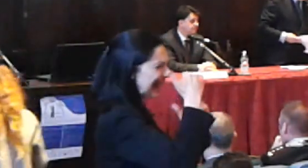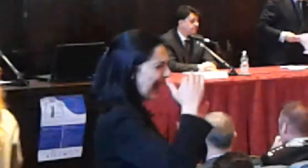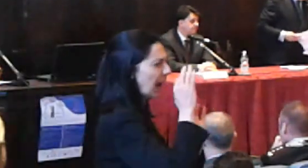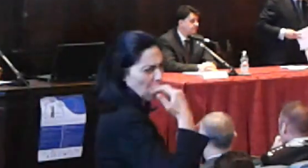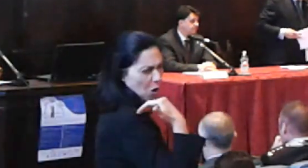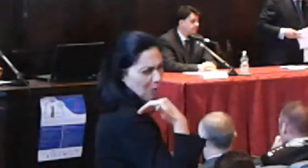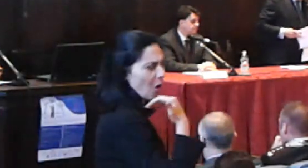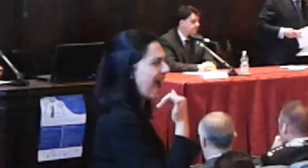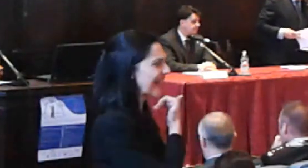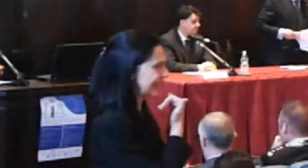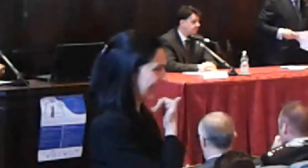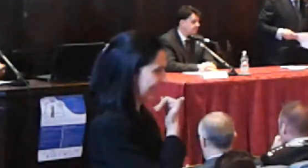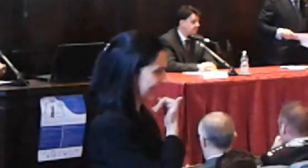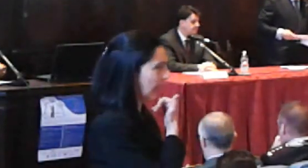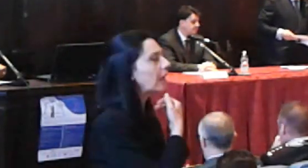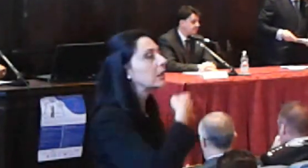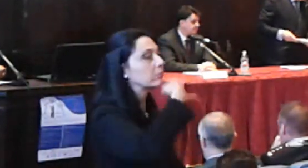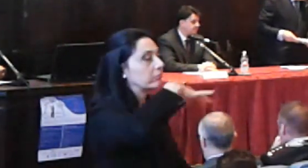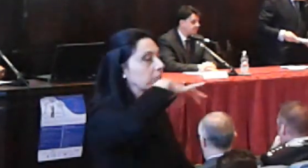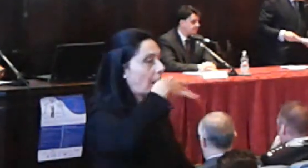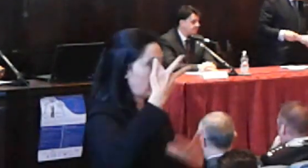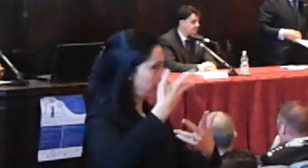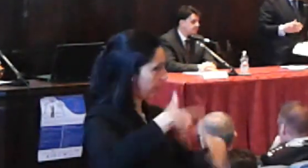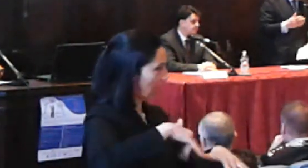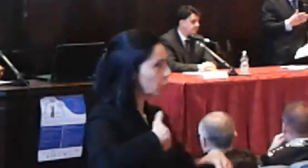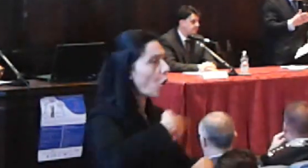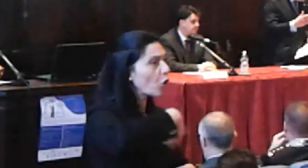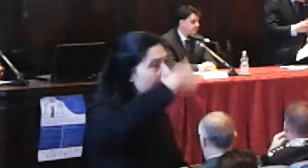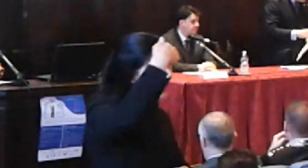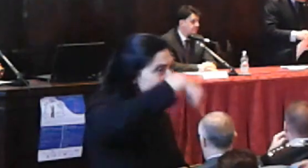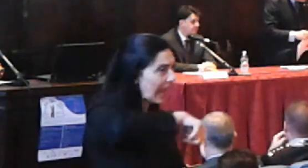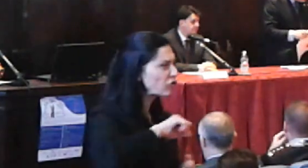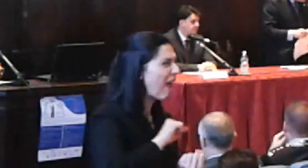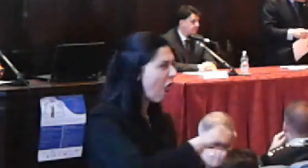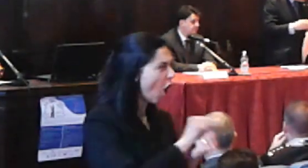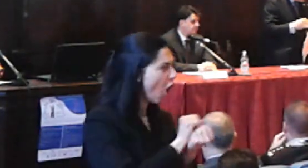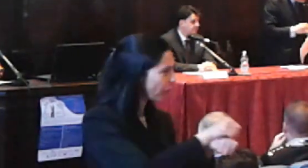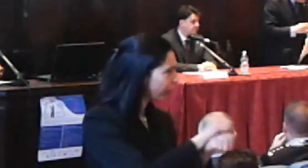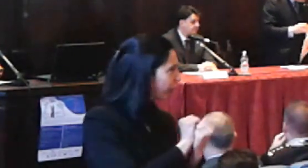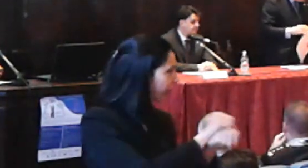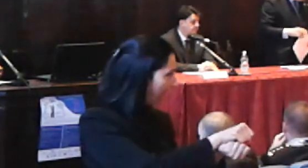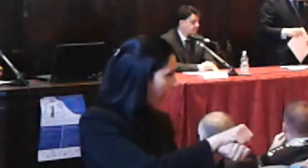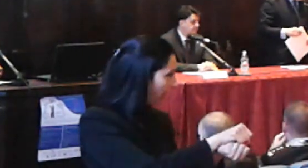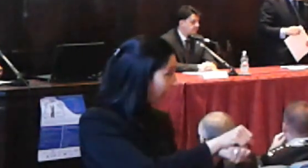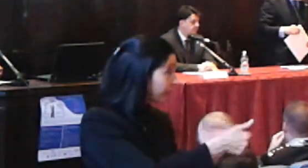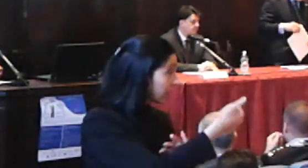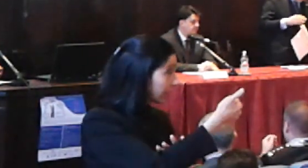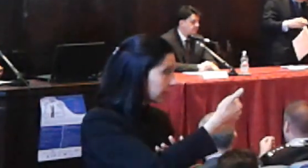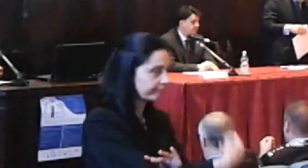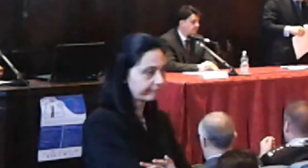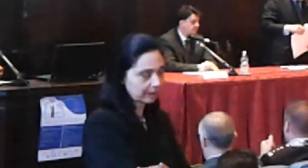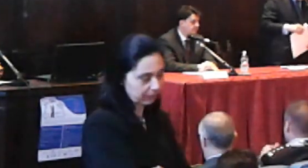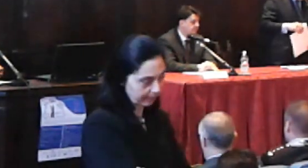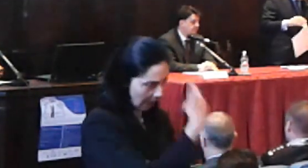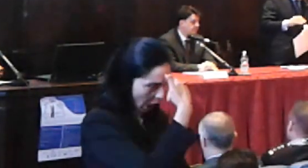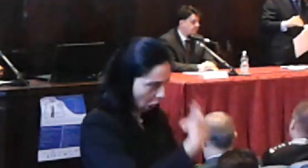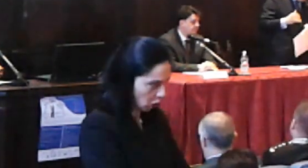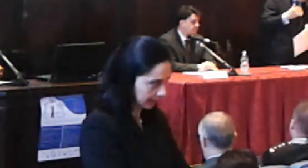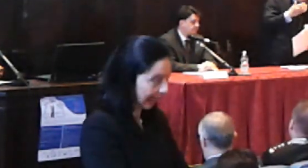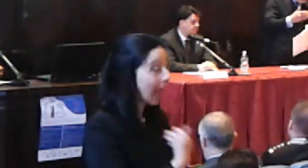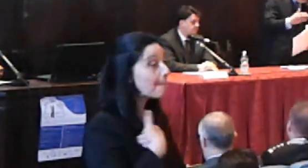Questore, noi siamo perfettamente consapevoli che la nostra lotta è libera e che abbiamo il dovere di giorno in giorno